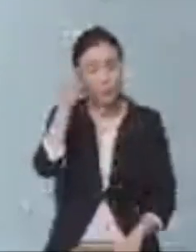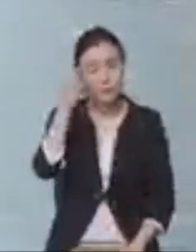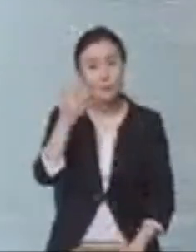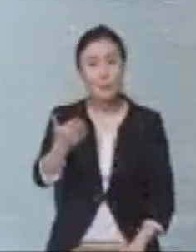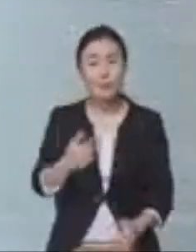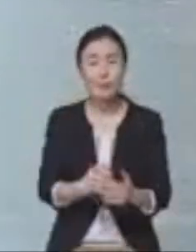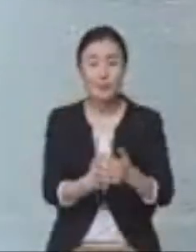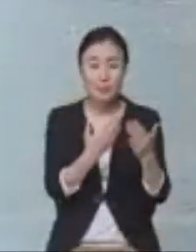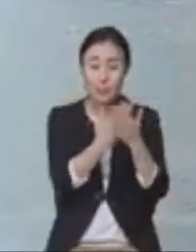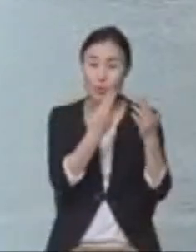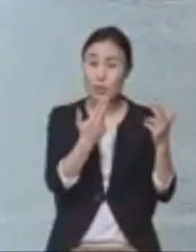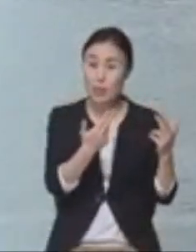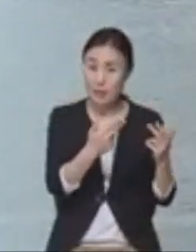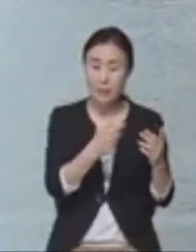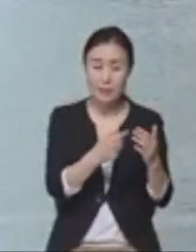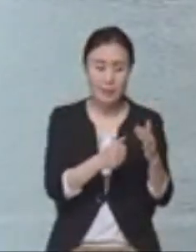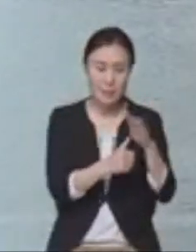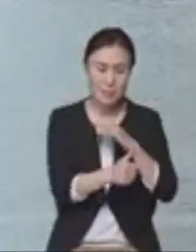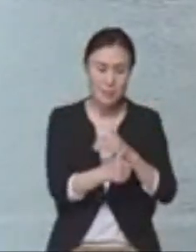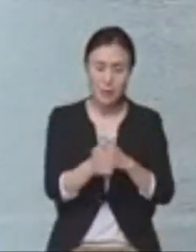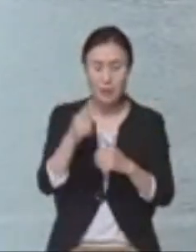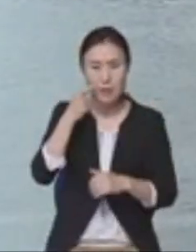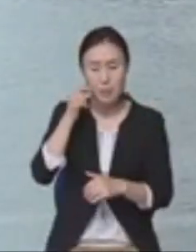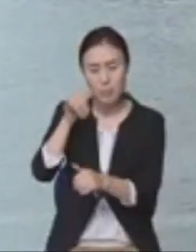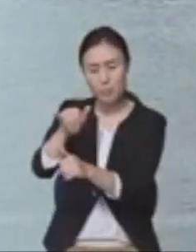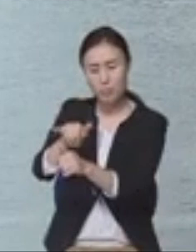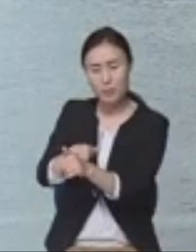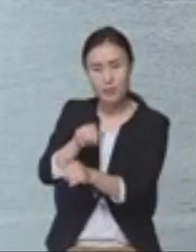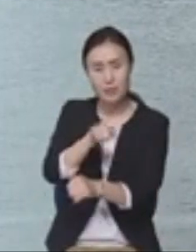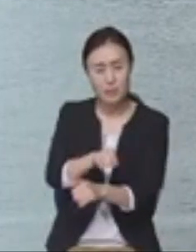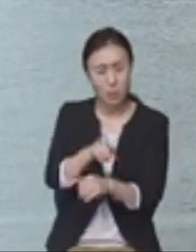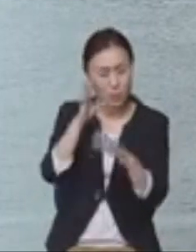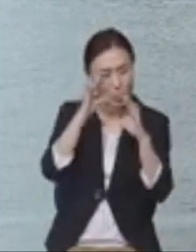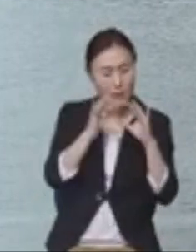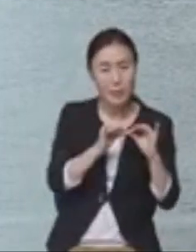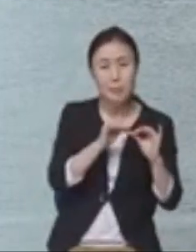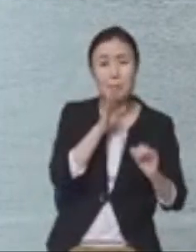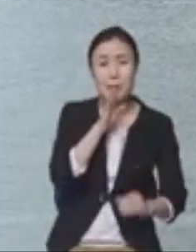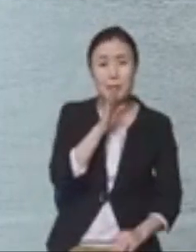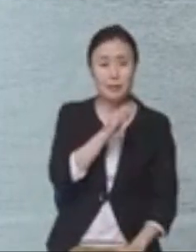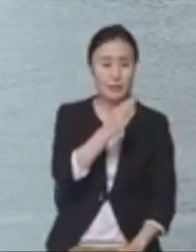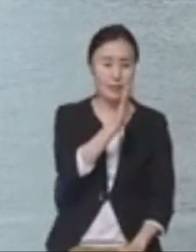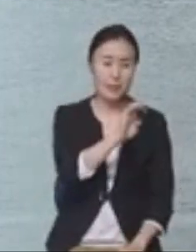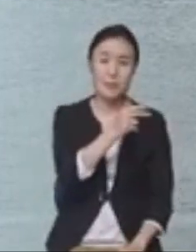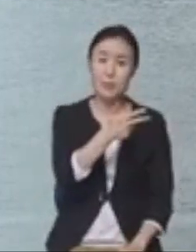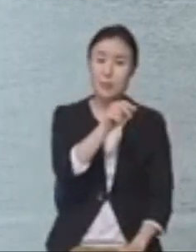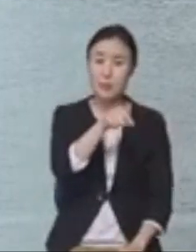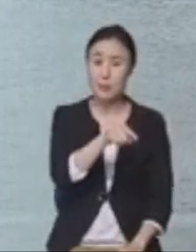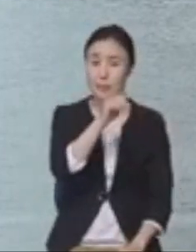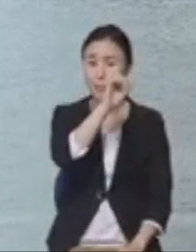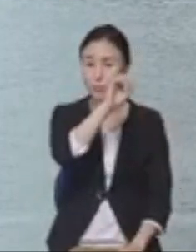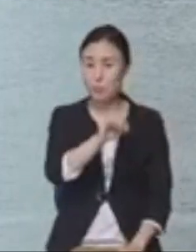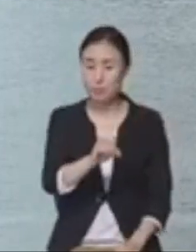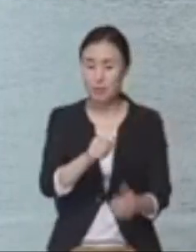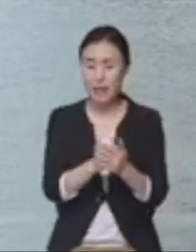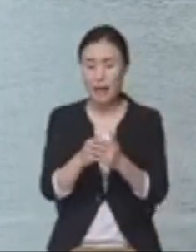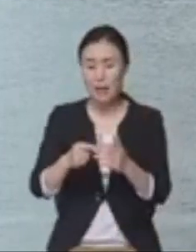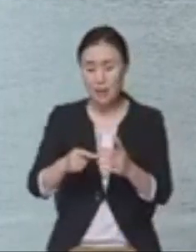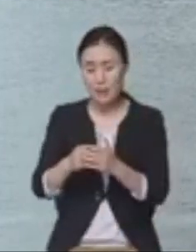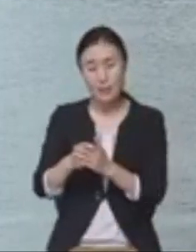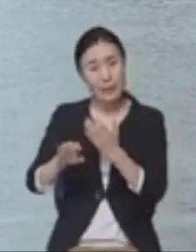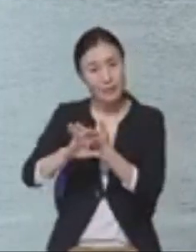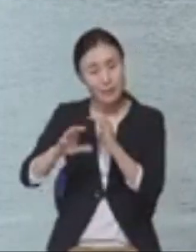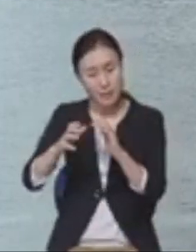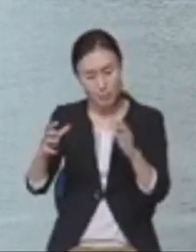이재명 더불어민주당 대표의 친일행위 주장의 공감한다는 의견은 47.1% 여건의 안보